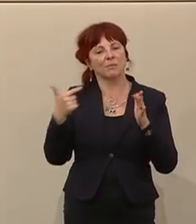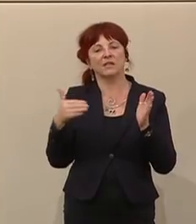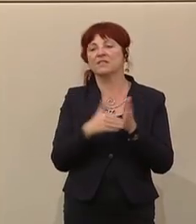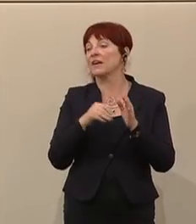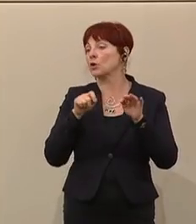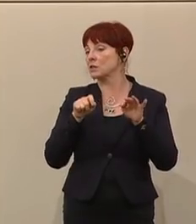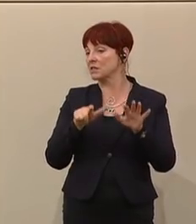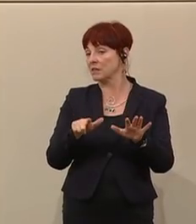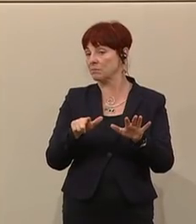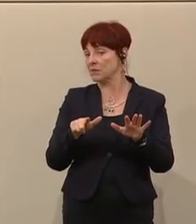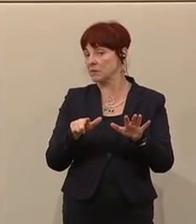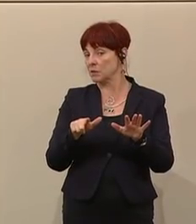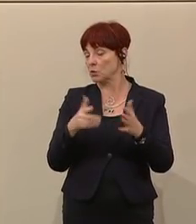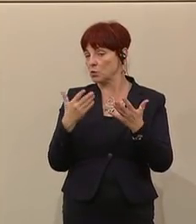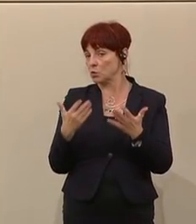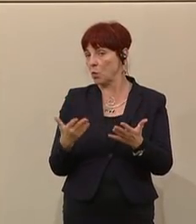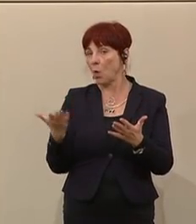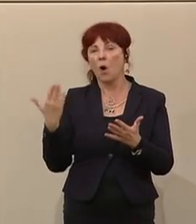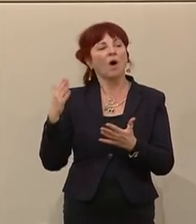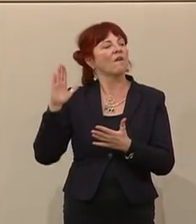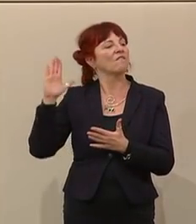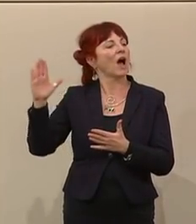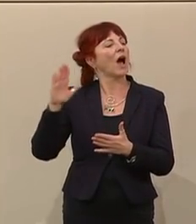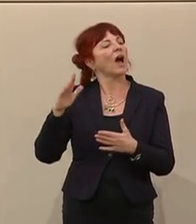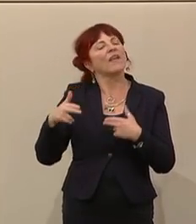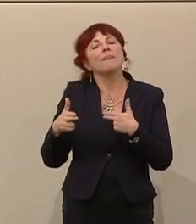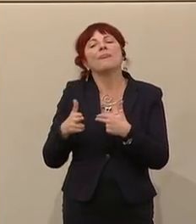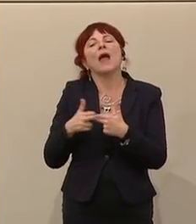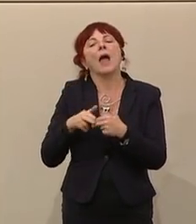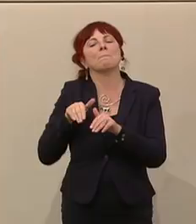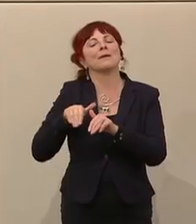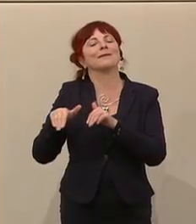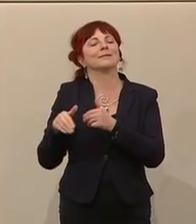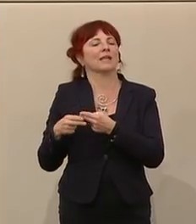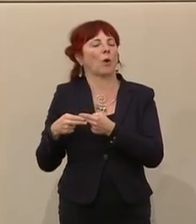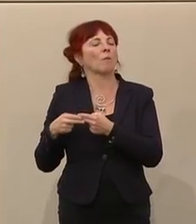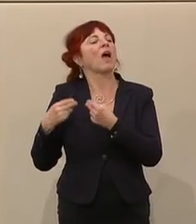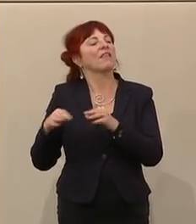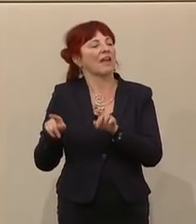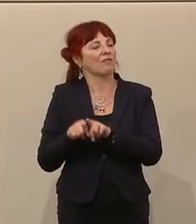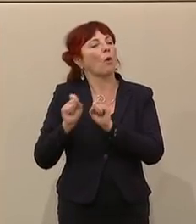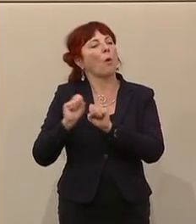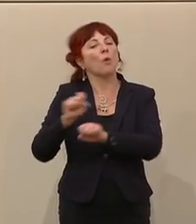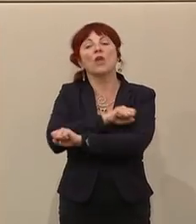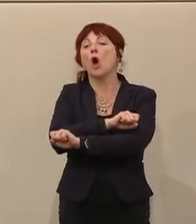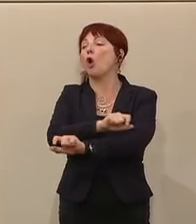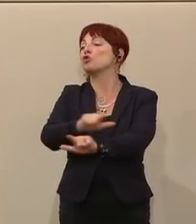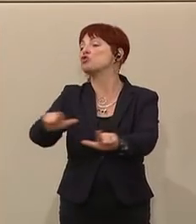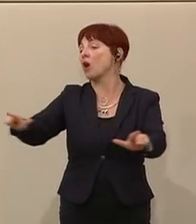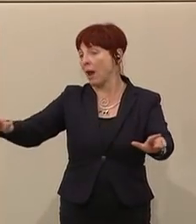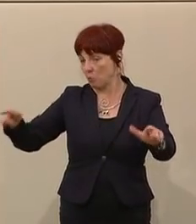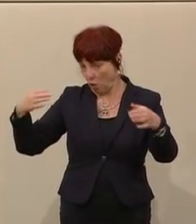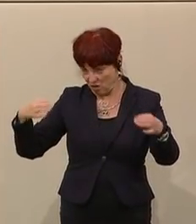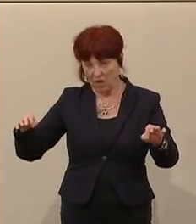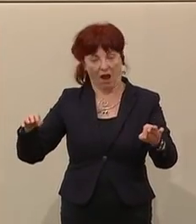Da war kabinettsaffin und durfte sicher auch ohne Ausschreibung nach § 2 des